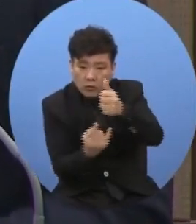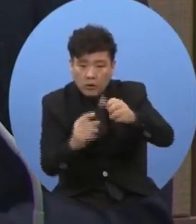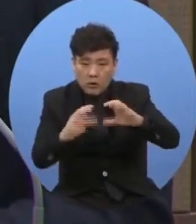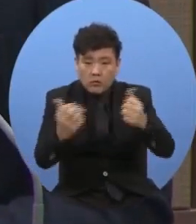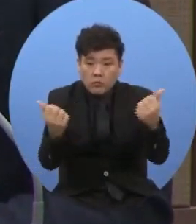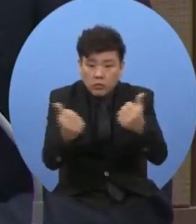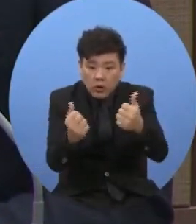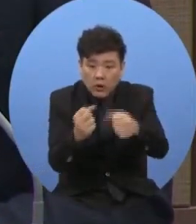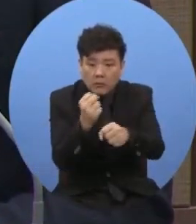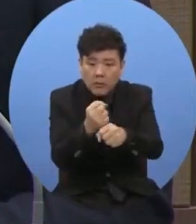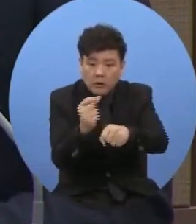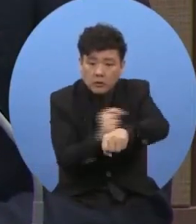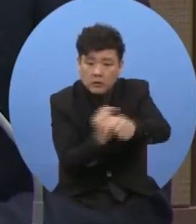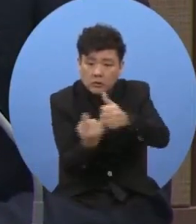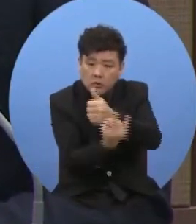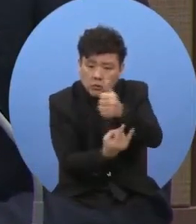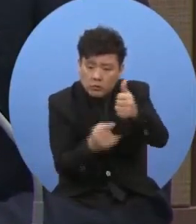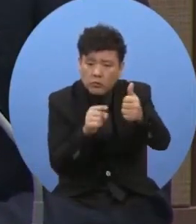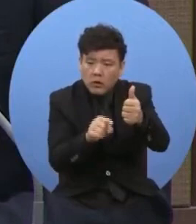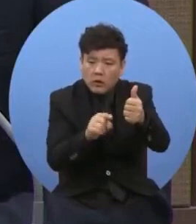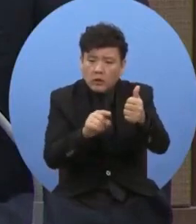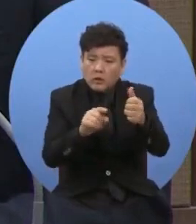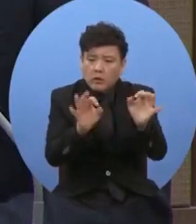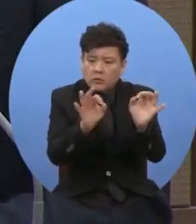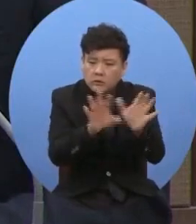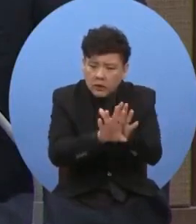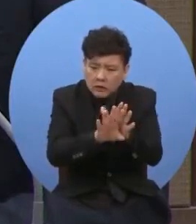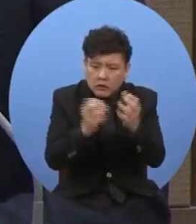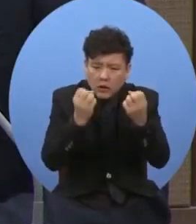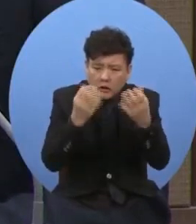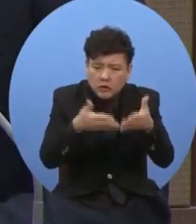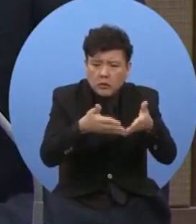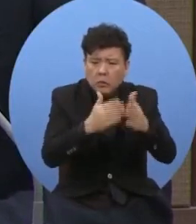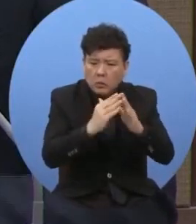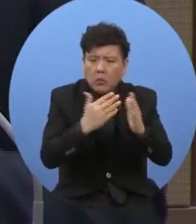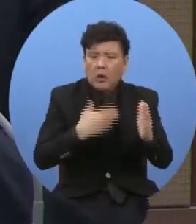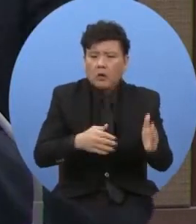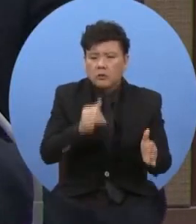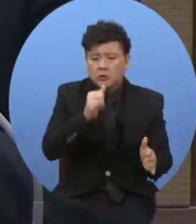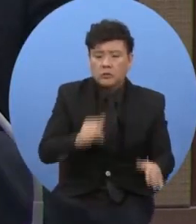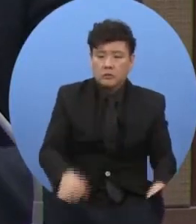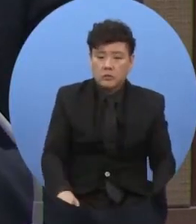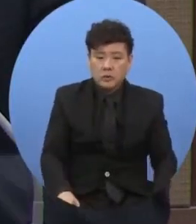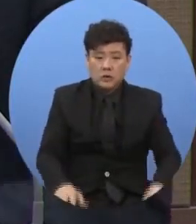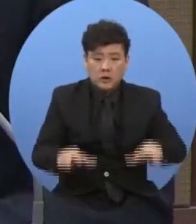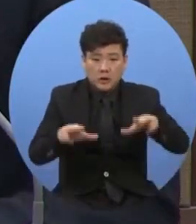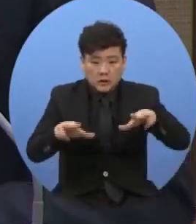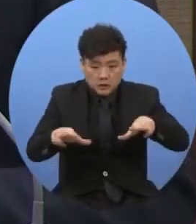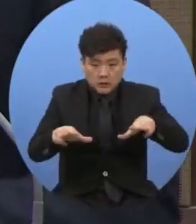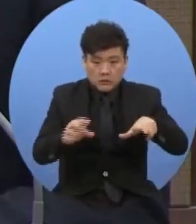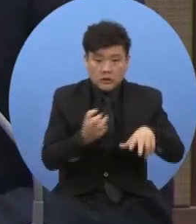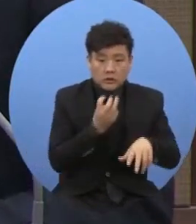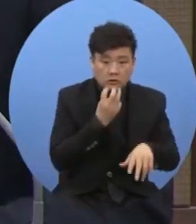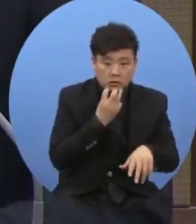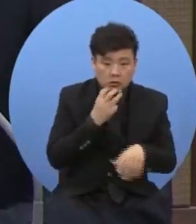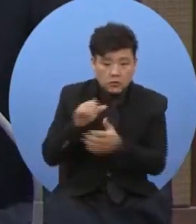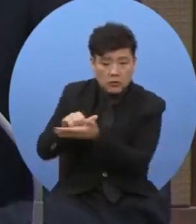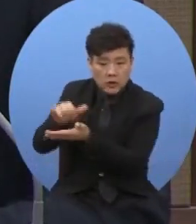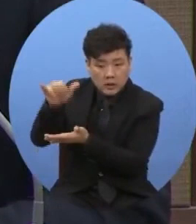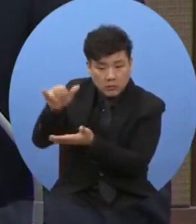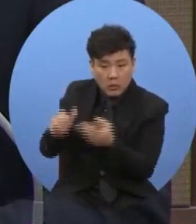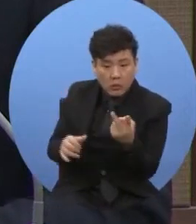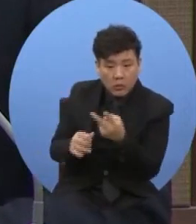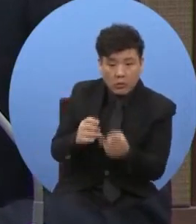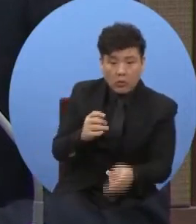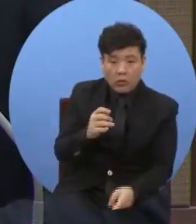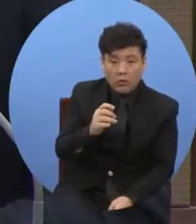만들어진 특위는 그 이후에 사라졌다가 또 새로 만들어진 네, 이름도 바뀌고 했죠. 뭐 그리고 지금 지자체 간에 이제 TF팀도 있는 것 같은데